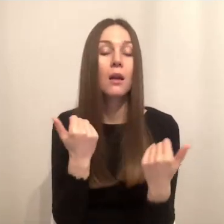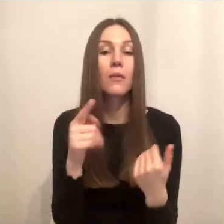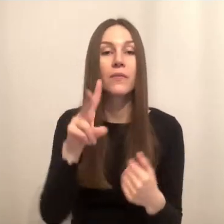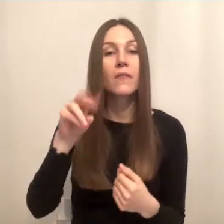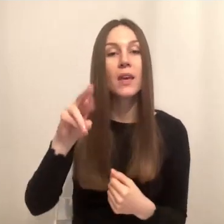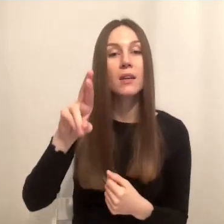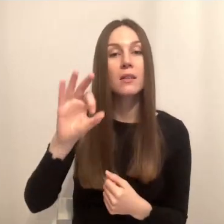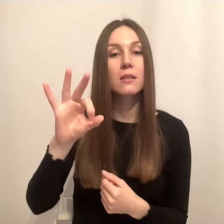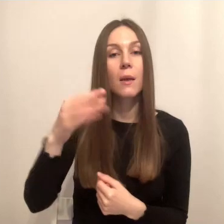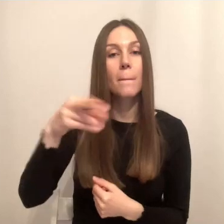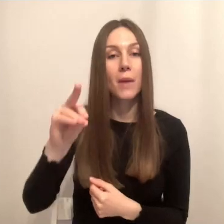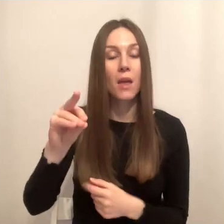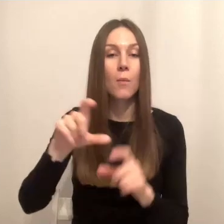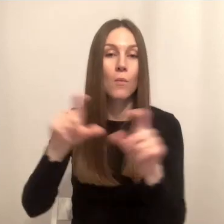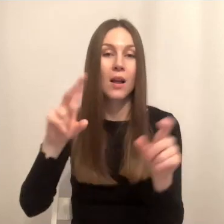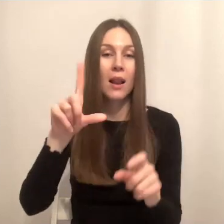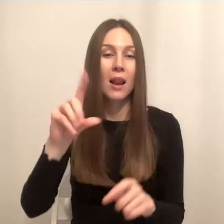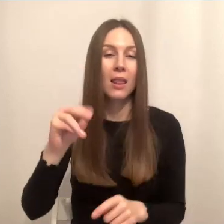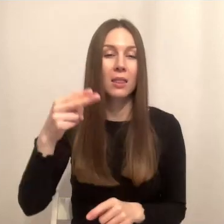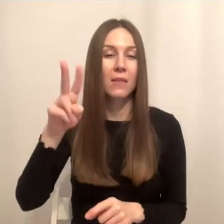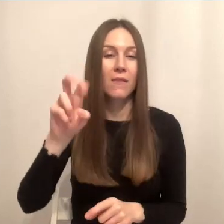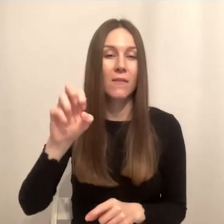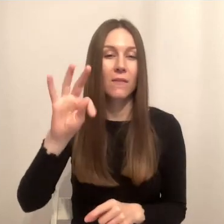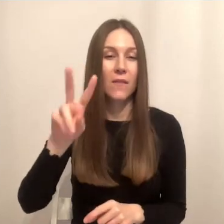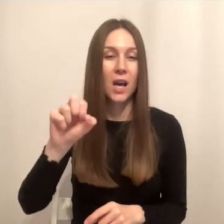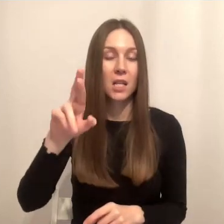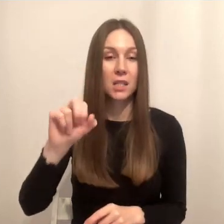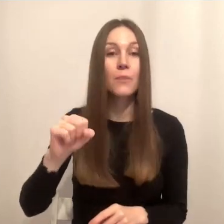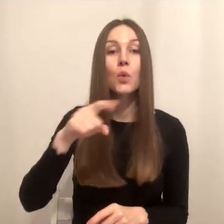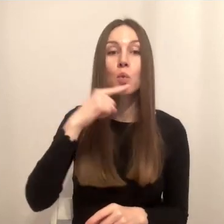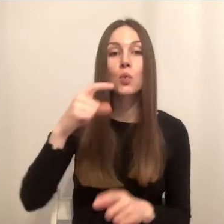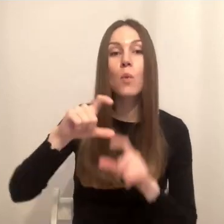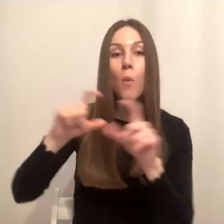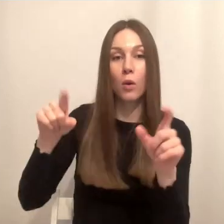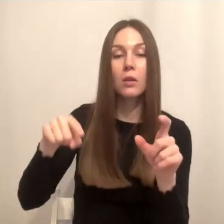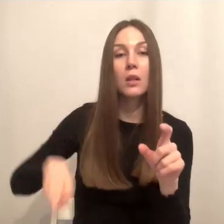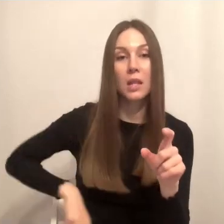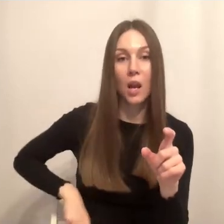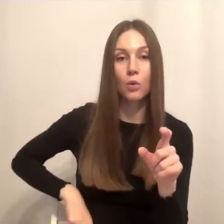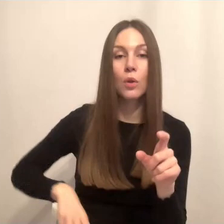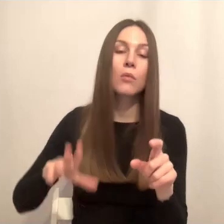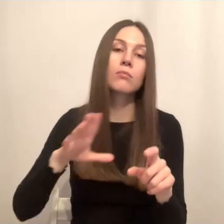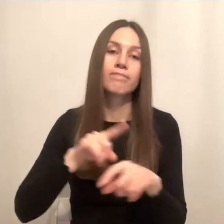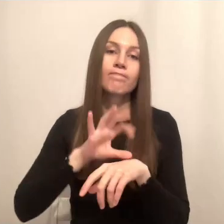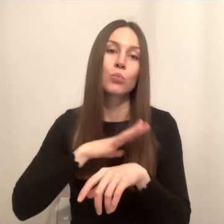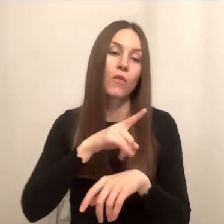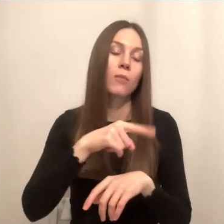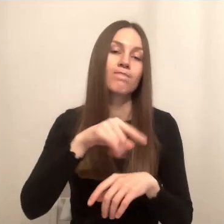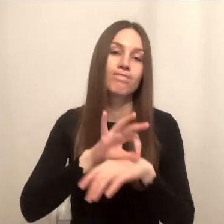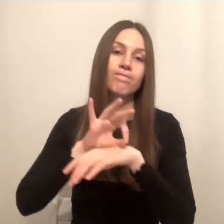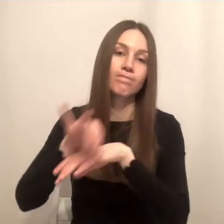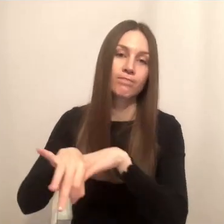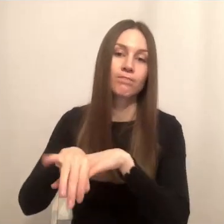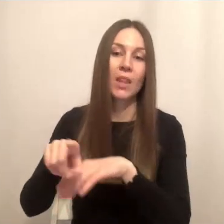mokyklos Lentvaryje rusų mokyklos direktorius, kuris buvo šalių susitarimų priverstas išeiti iš